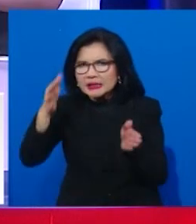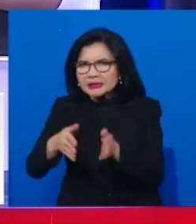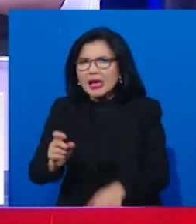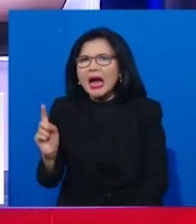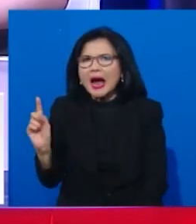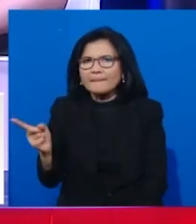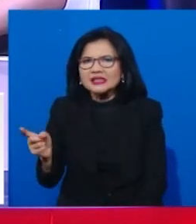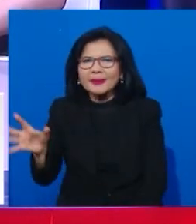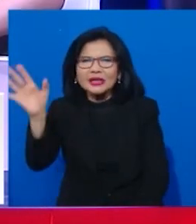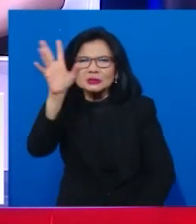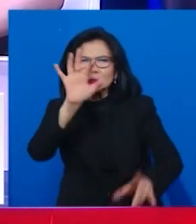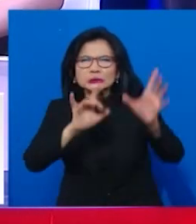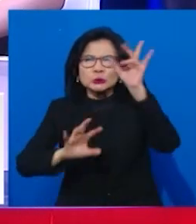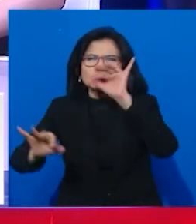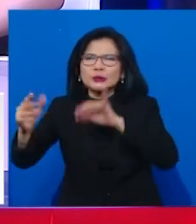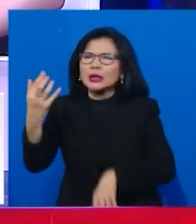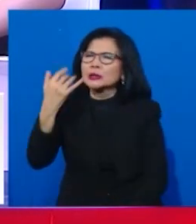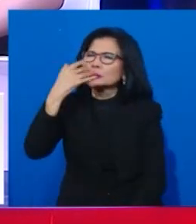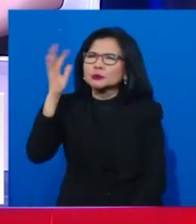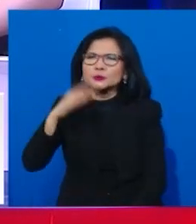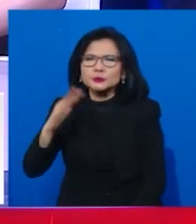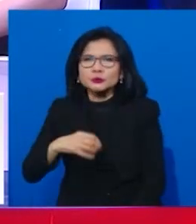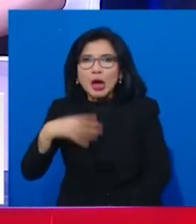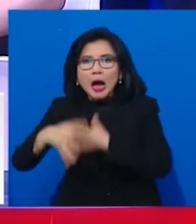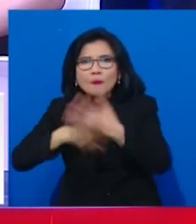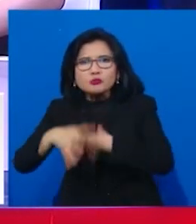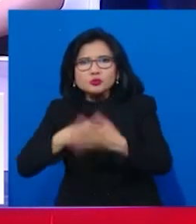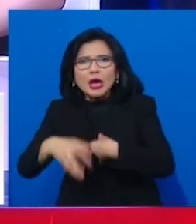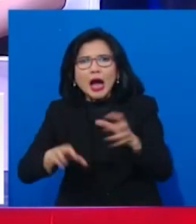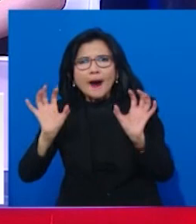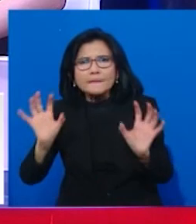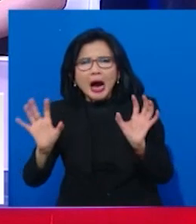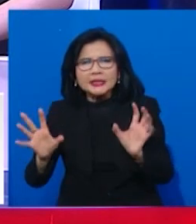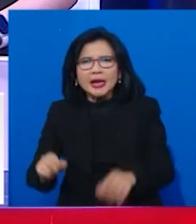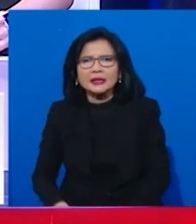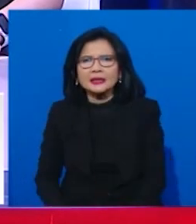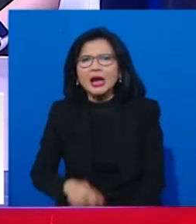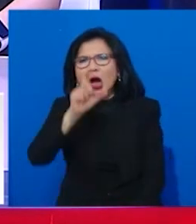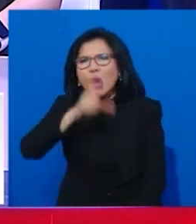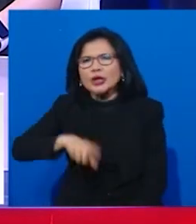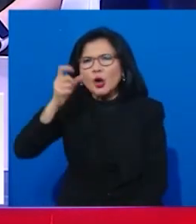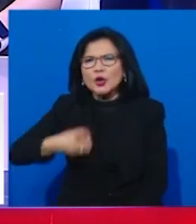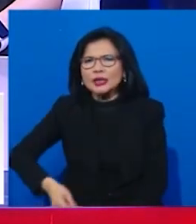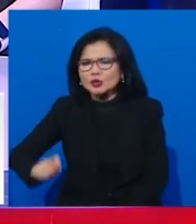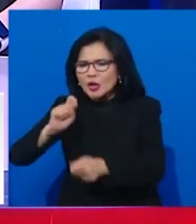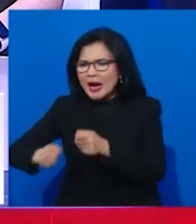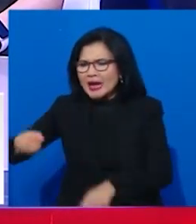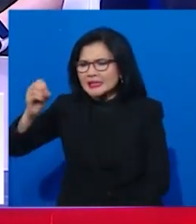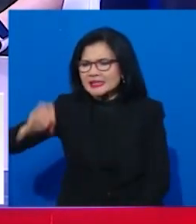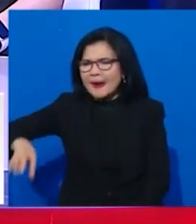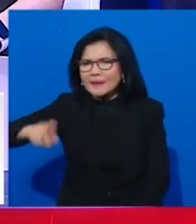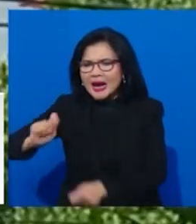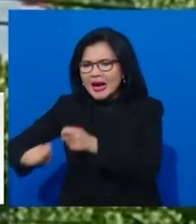lain kondisi udara, tingginya aktivitas perusahaan, serta masih banyaknya warga yang membakar sampah secara sembarangan.